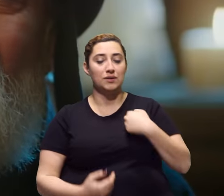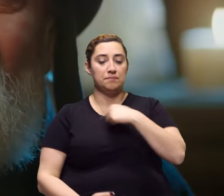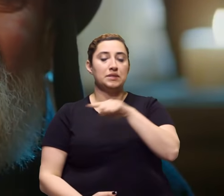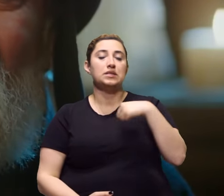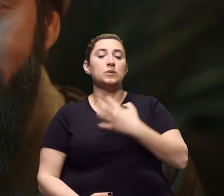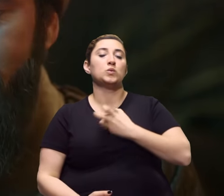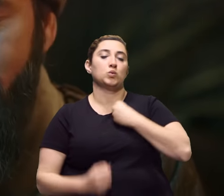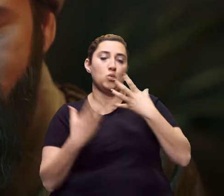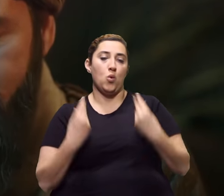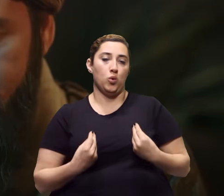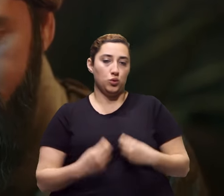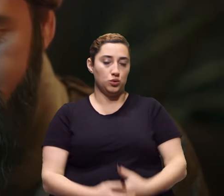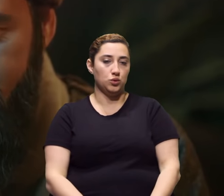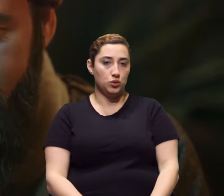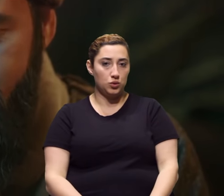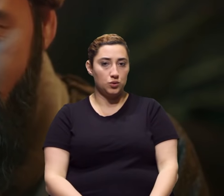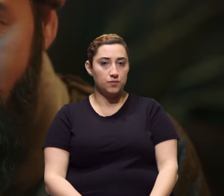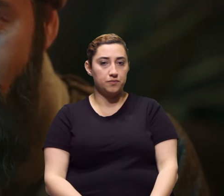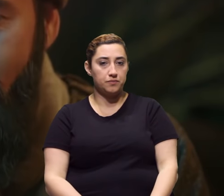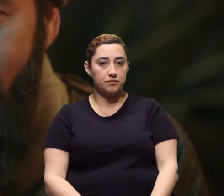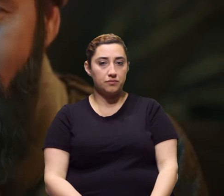bizi üzer.